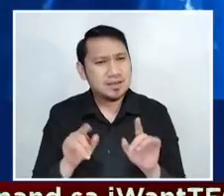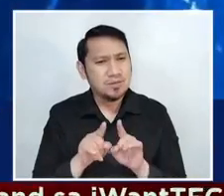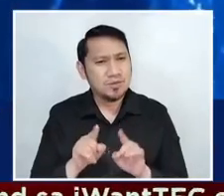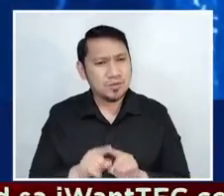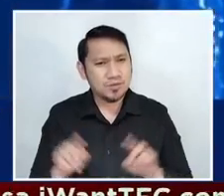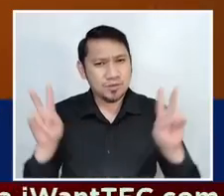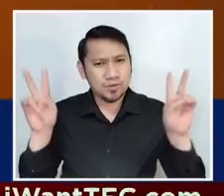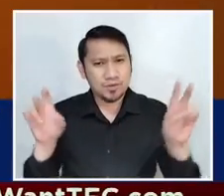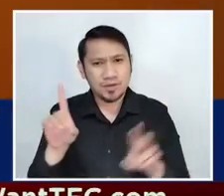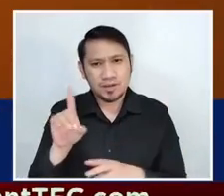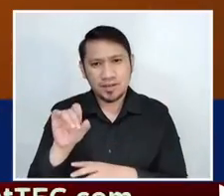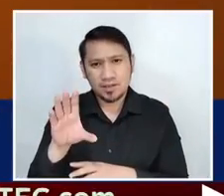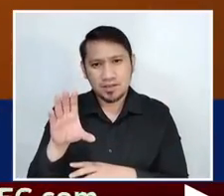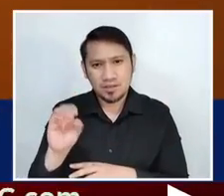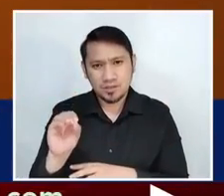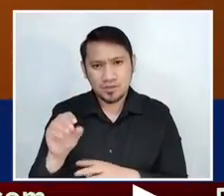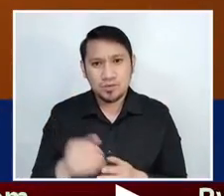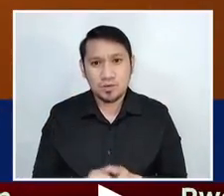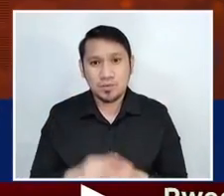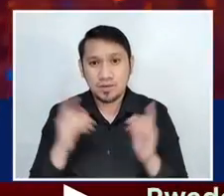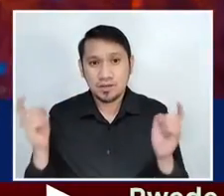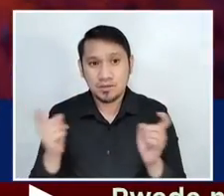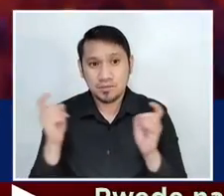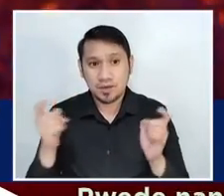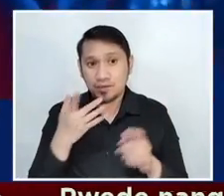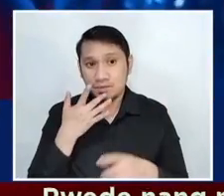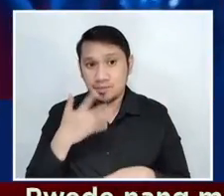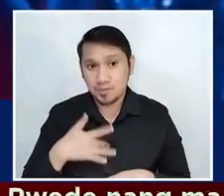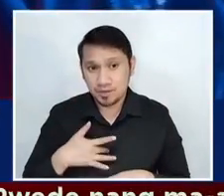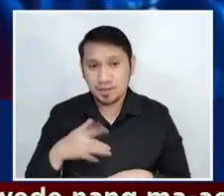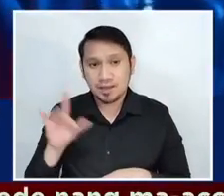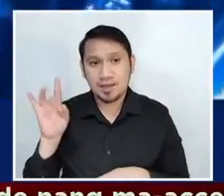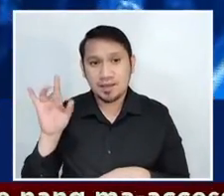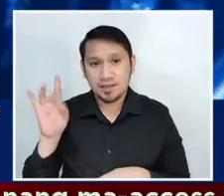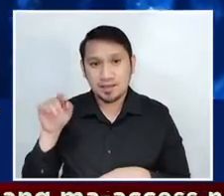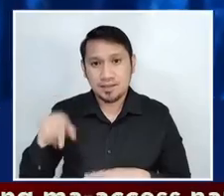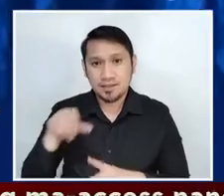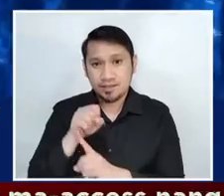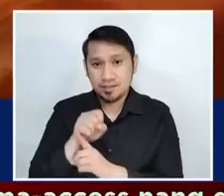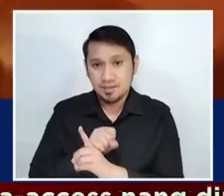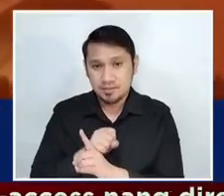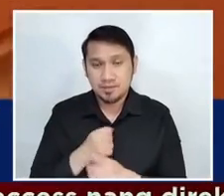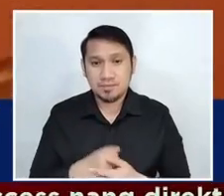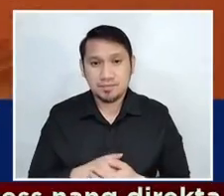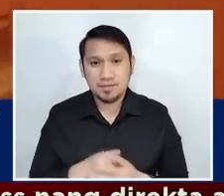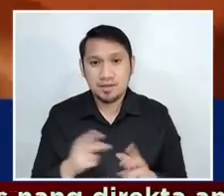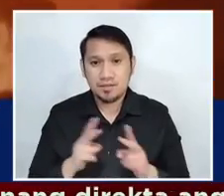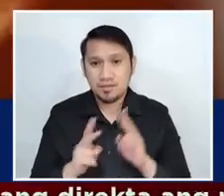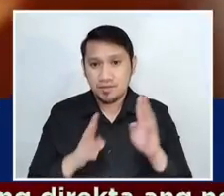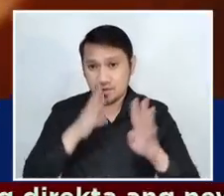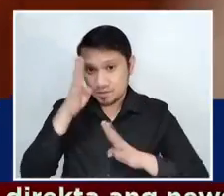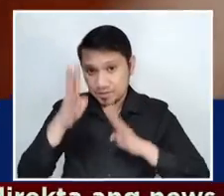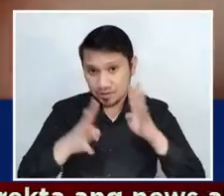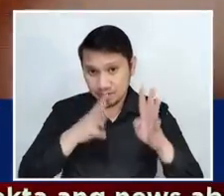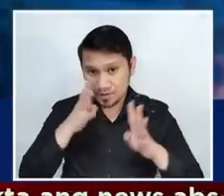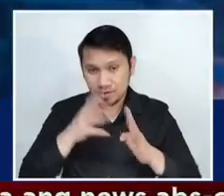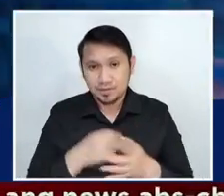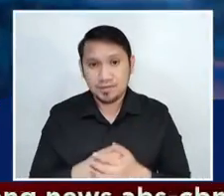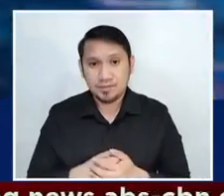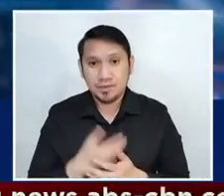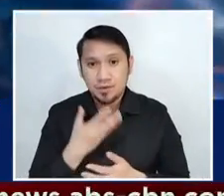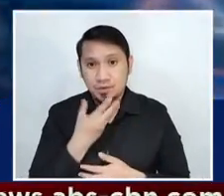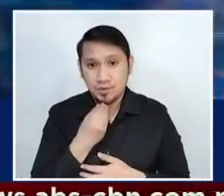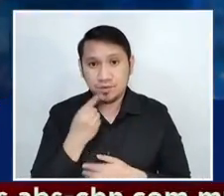ni Miel Pangilinan na ipagdiriwang ang kanyang 18th birthday ngayong Setyembre. Malikhain ang naiibang ekspresyon ng anak ni